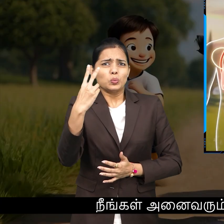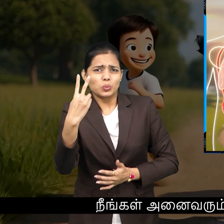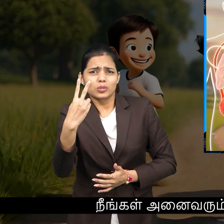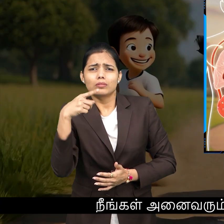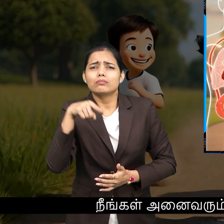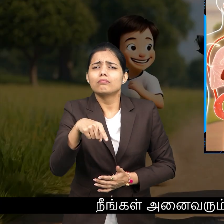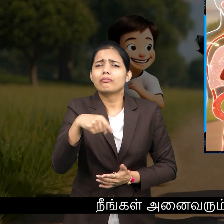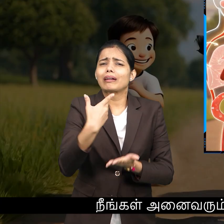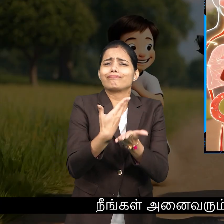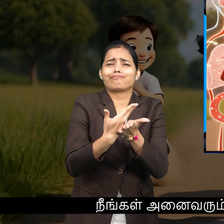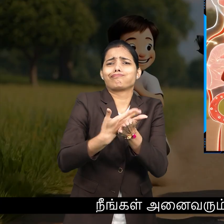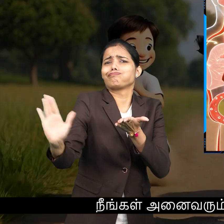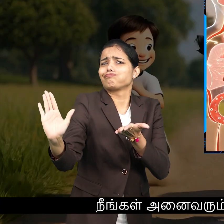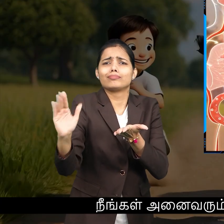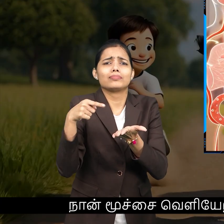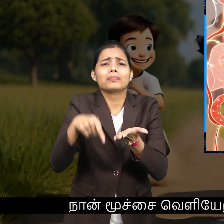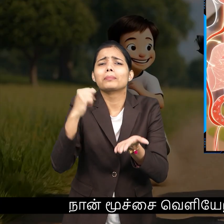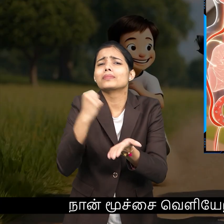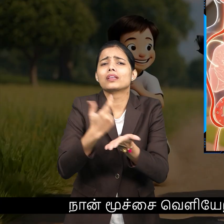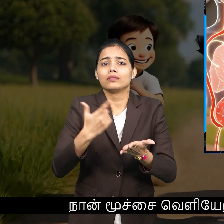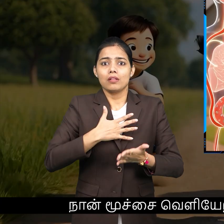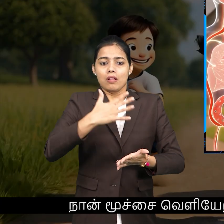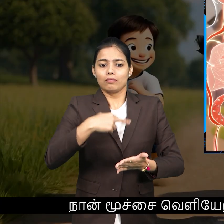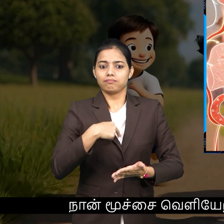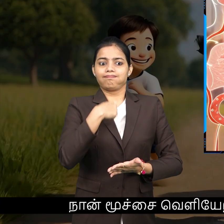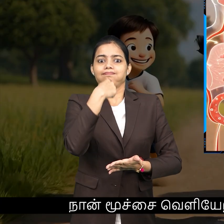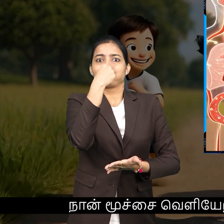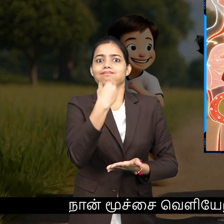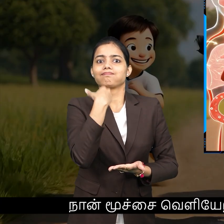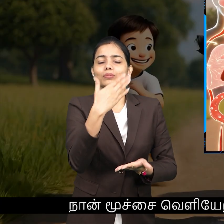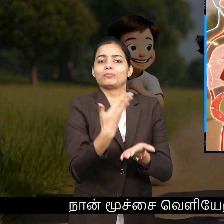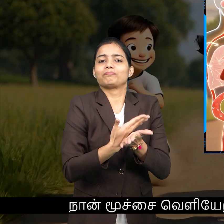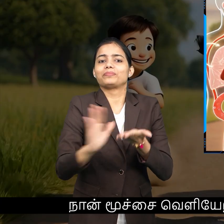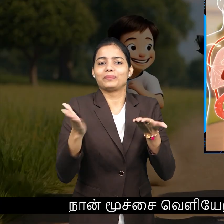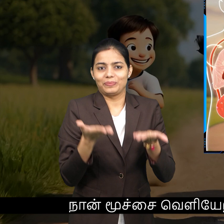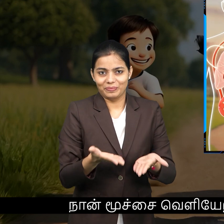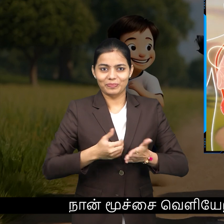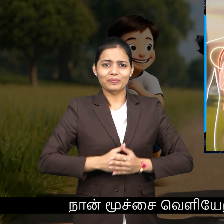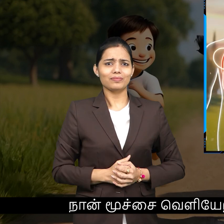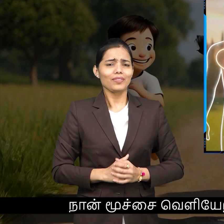நீங்கள் அனைவரும் என்னை மறந்துவிட்டீர்கள். நான் மூச்சை வெளியேற்றி வெளியே செல்ல வேண்டும்.